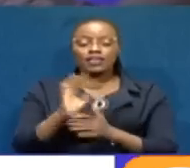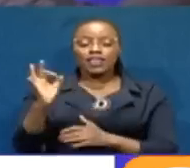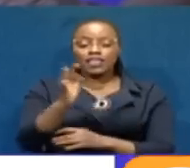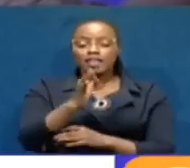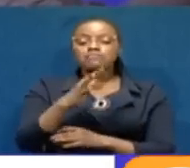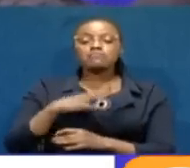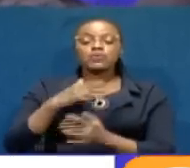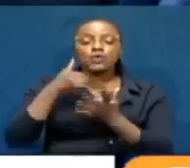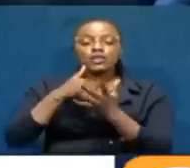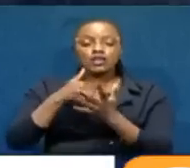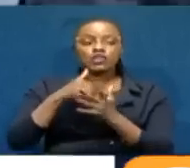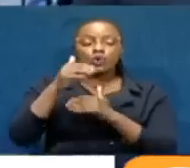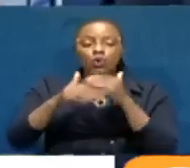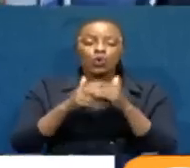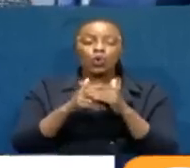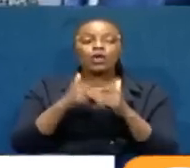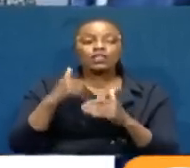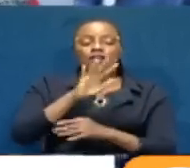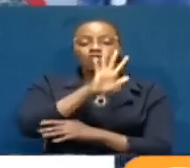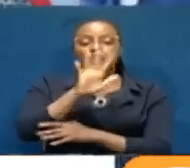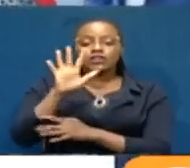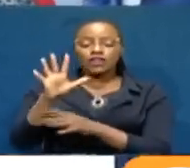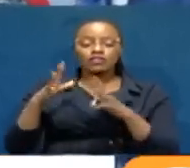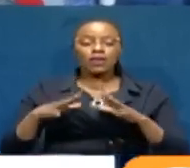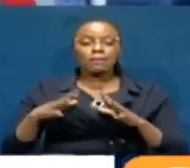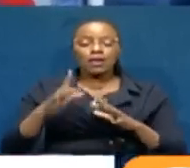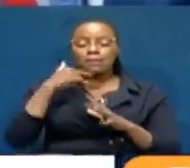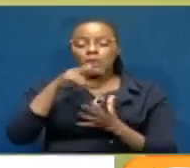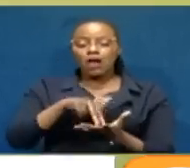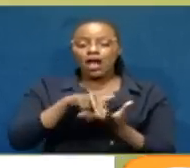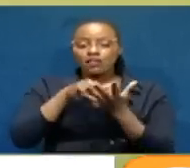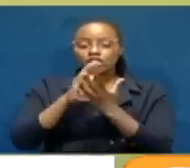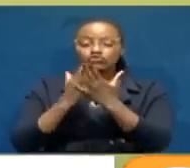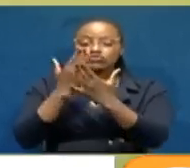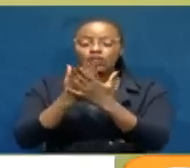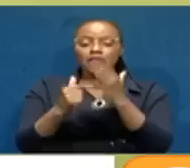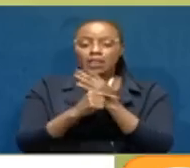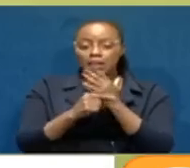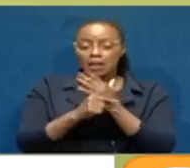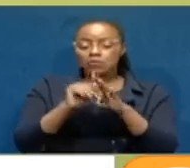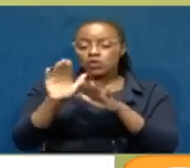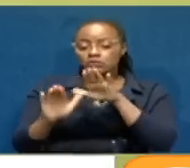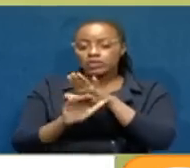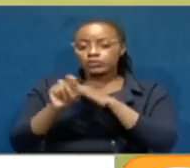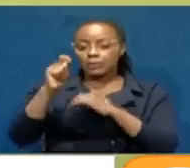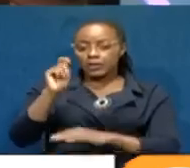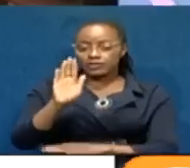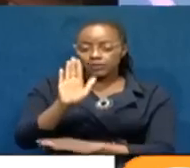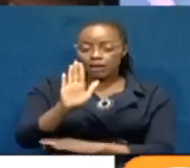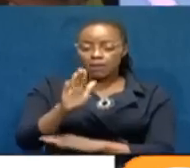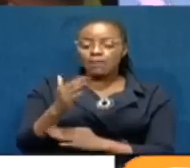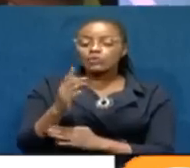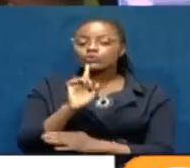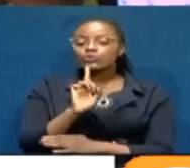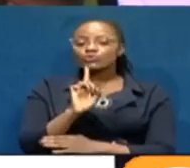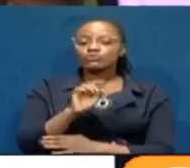Watatu hao wakiwa miongoni mwa wawaniaji urais 55 waliowasilisha majina ya wawaniaji wenza